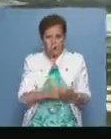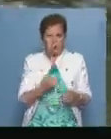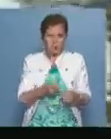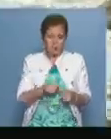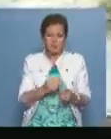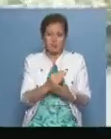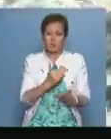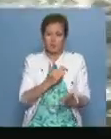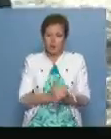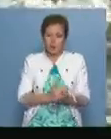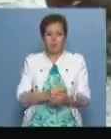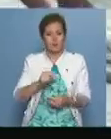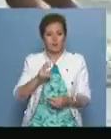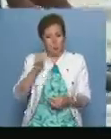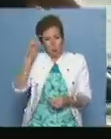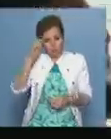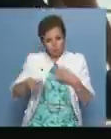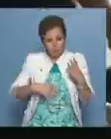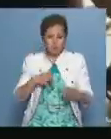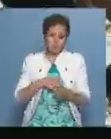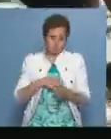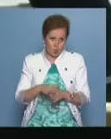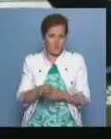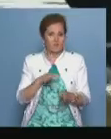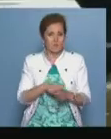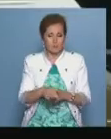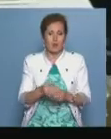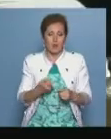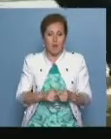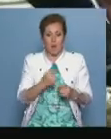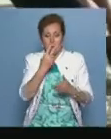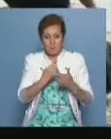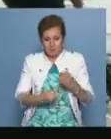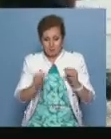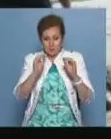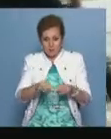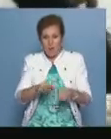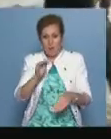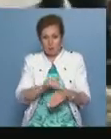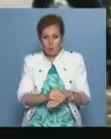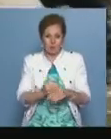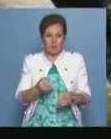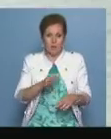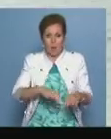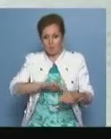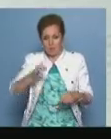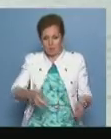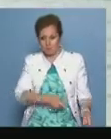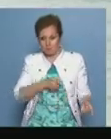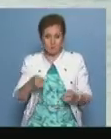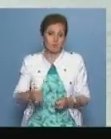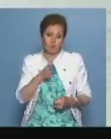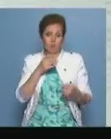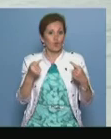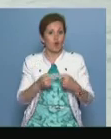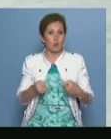задача, поставленная на учениях, полностью выполнена. Затонувший манекен обнаружен и доставлен на берег по всем нормативам. А это уже спасение